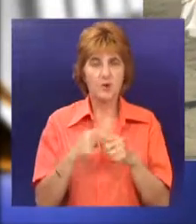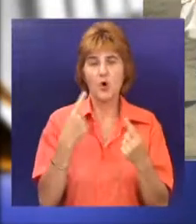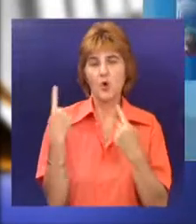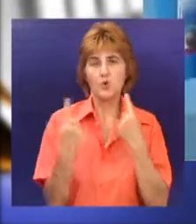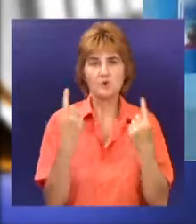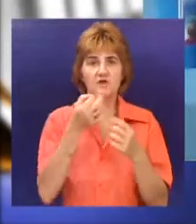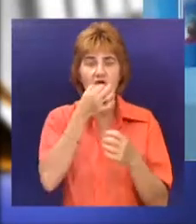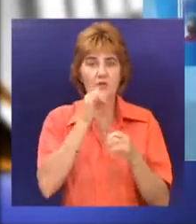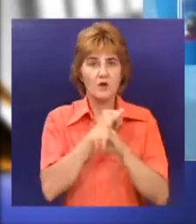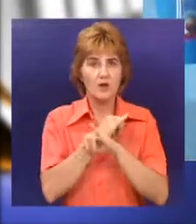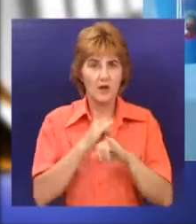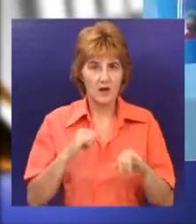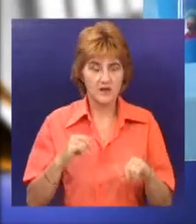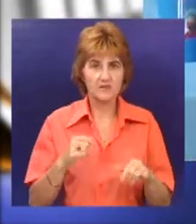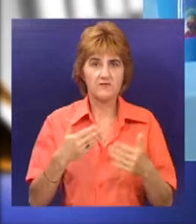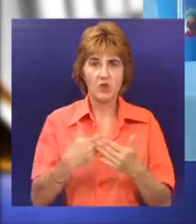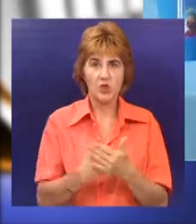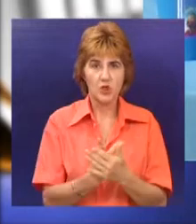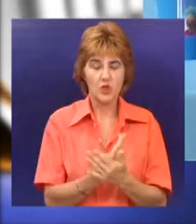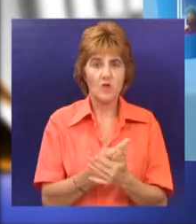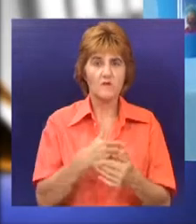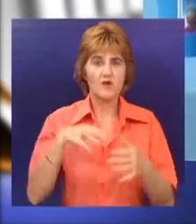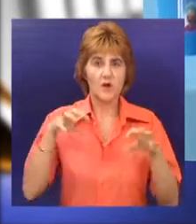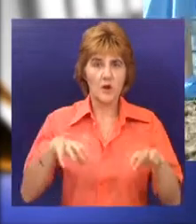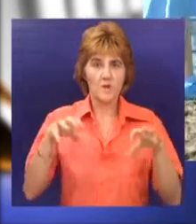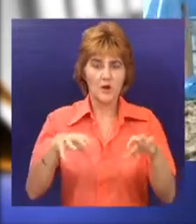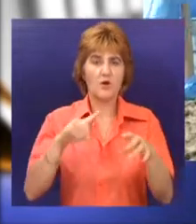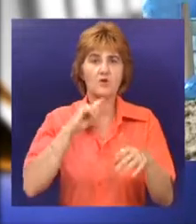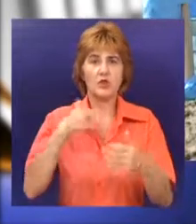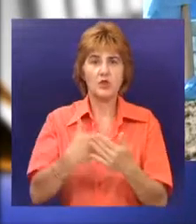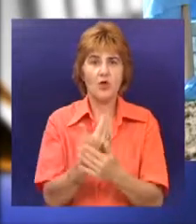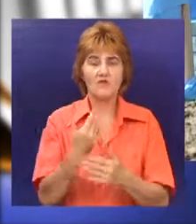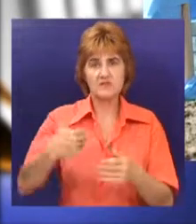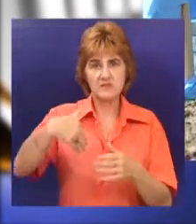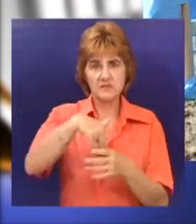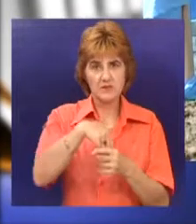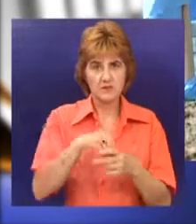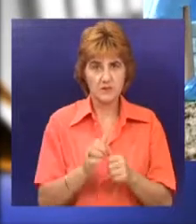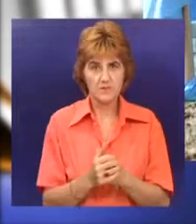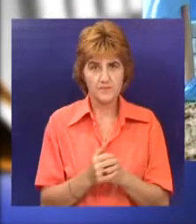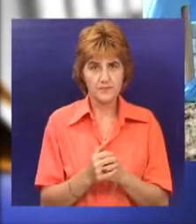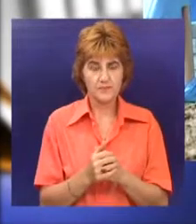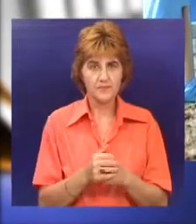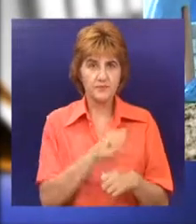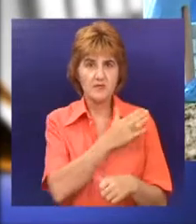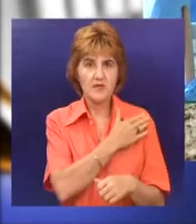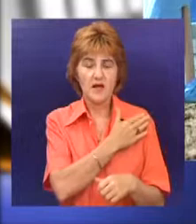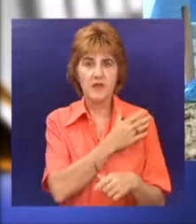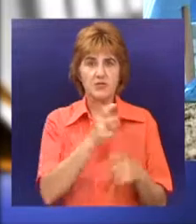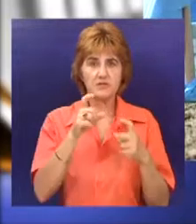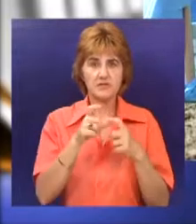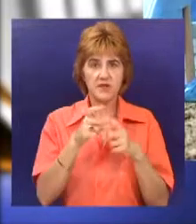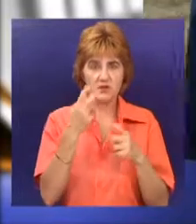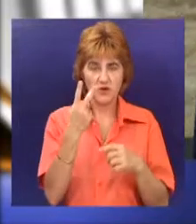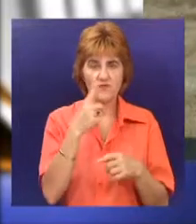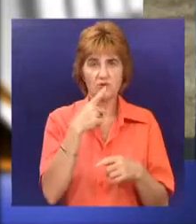uslovi za, kako je navedeno na otvaranju, razvoj novih proizvodnih pogona i novih zapošljavanja u Subotici. Gradonačelnik Subotice